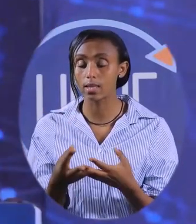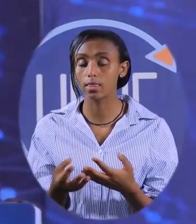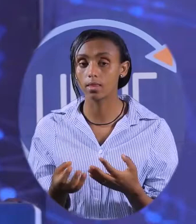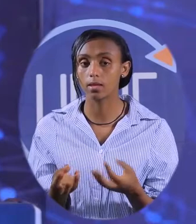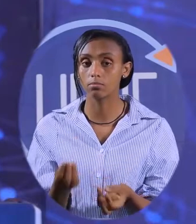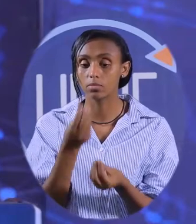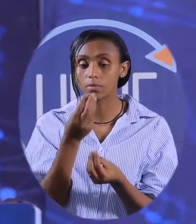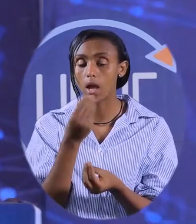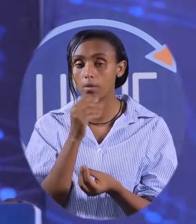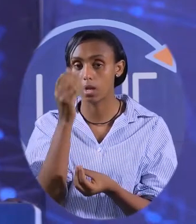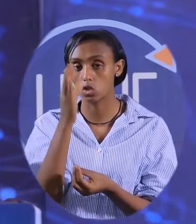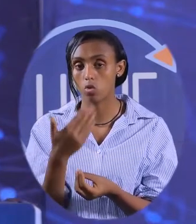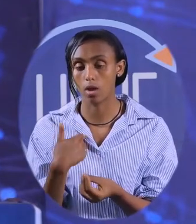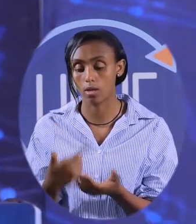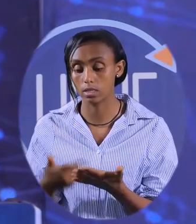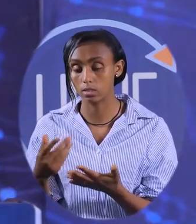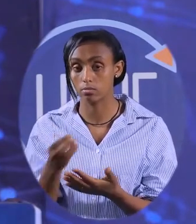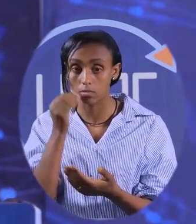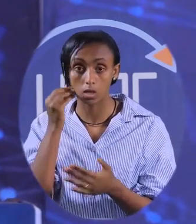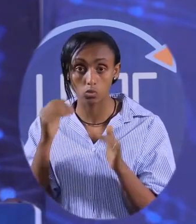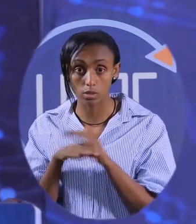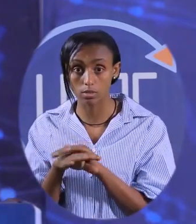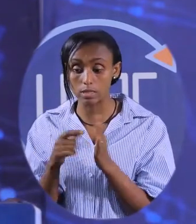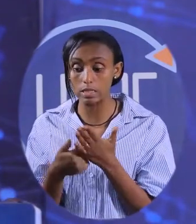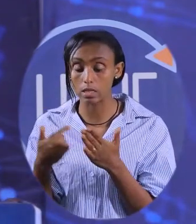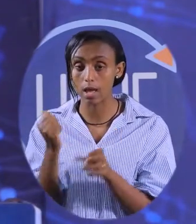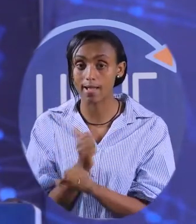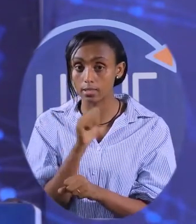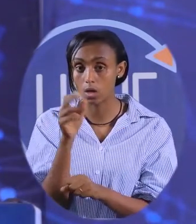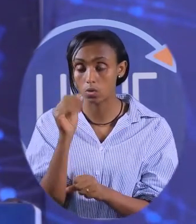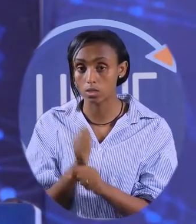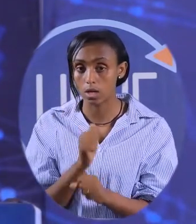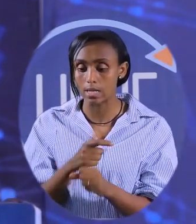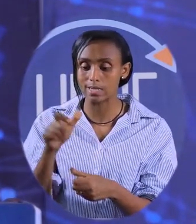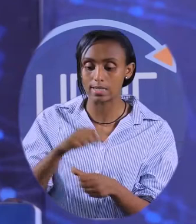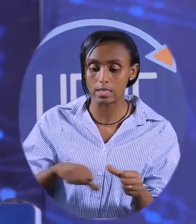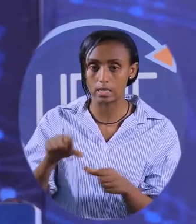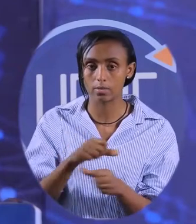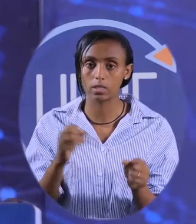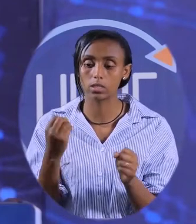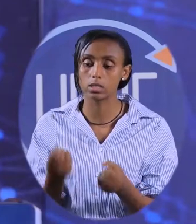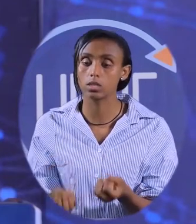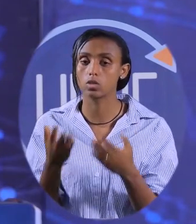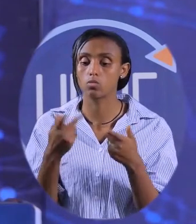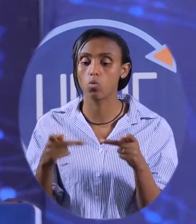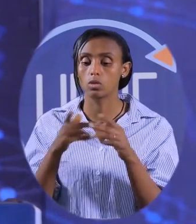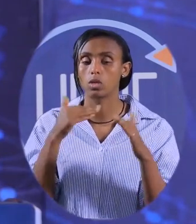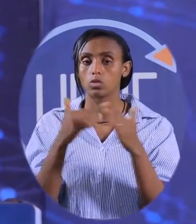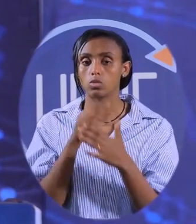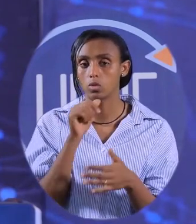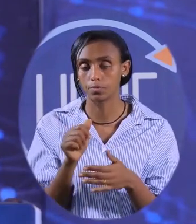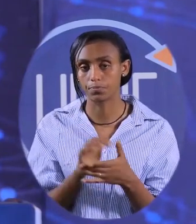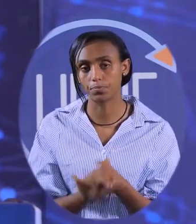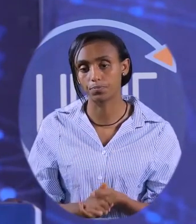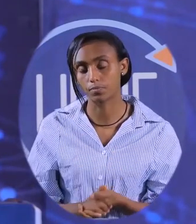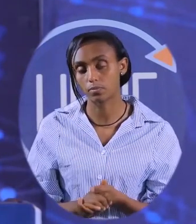እዚህ ሀገር ውስጥ ፖለቲካውን ብትተውት ማለት ነው። እዛ ጋር ያልተሰራው ስራ ግን ዛሬ እርስ በርስ ስንት ቦታ አድርሶናል። እኛ እያድበሰበስን